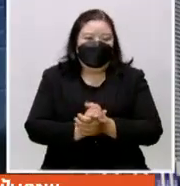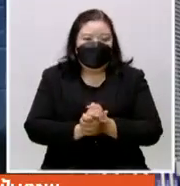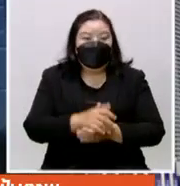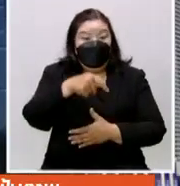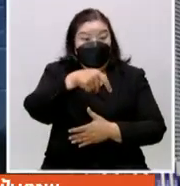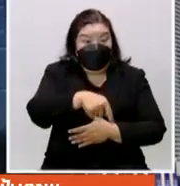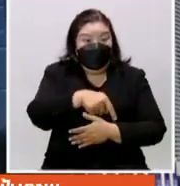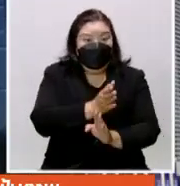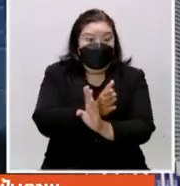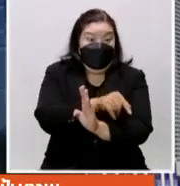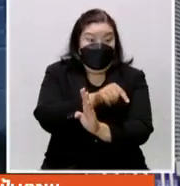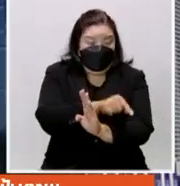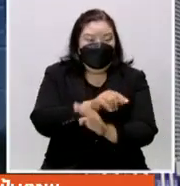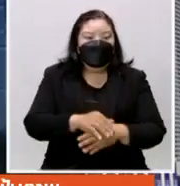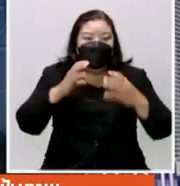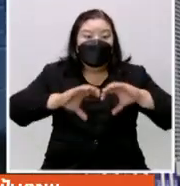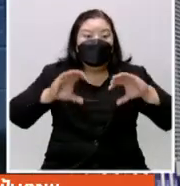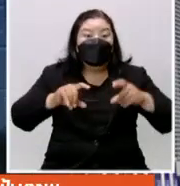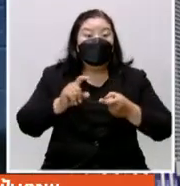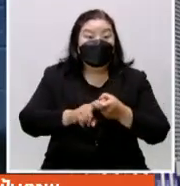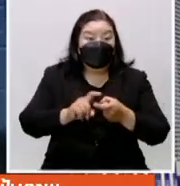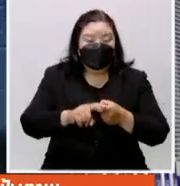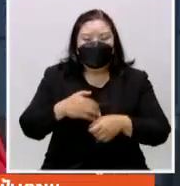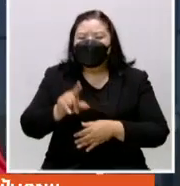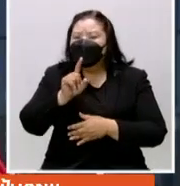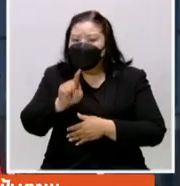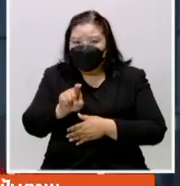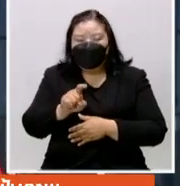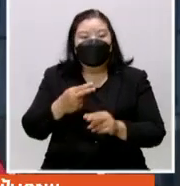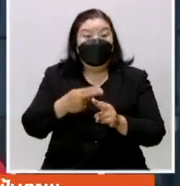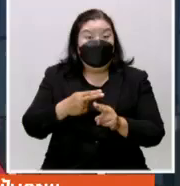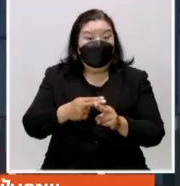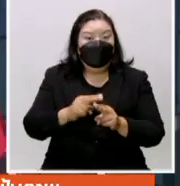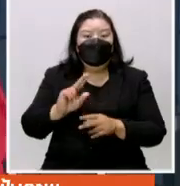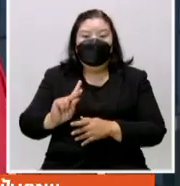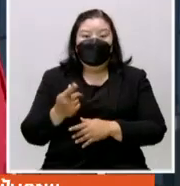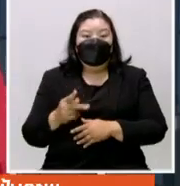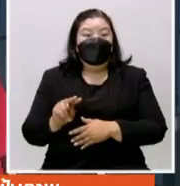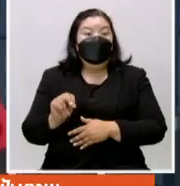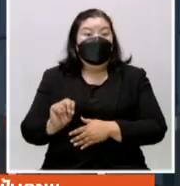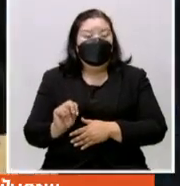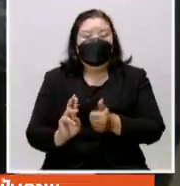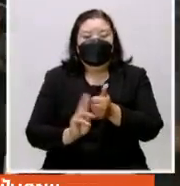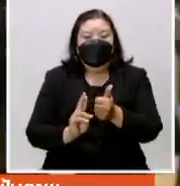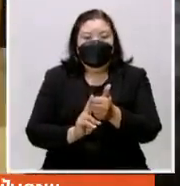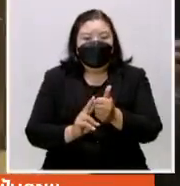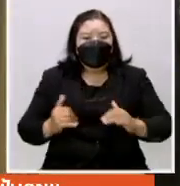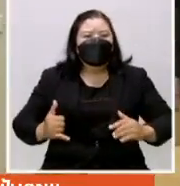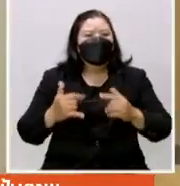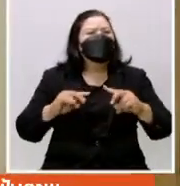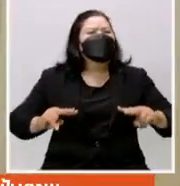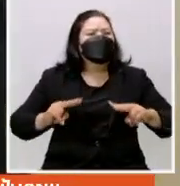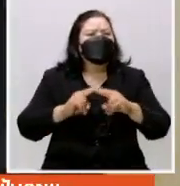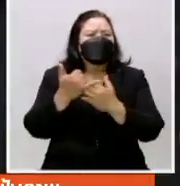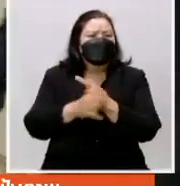านมารัฐบาลรัสเซียยื่นข้อเรียกร้องด้านความมั่นคงให้แก่คาร์เรนดอนฟรีดผู้ช่วยรัฐมนตรีต่างประเทศสหรัฐและดอนฟรีดได้เดินทาง